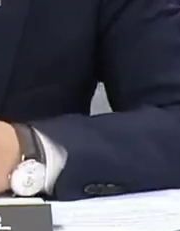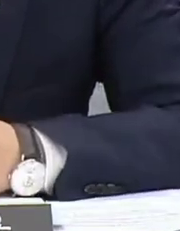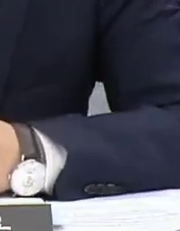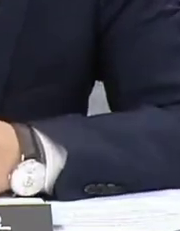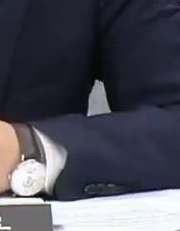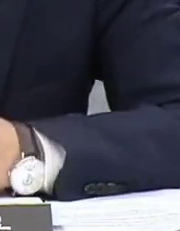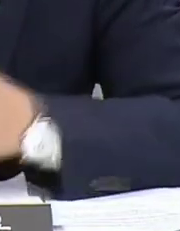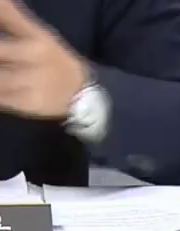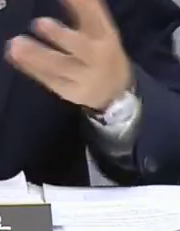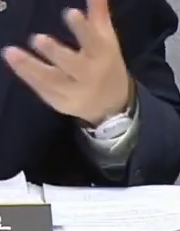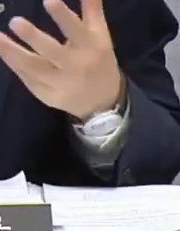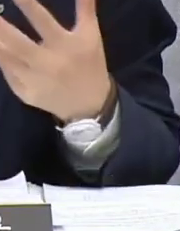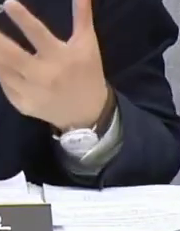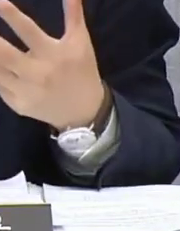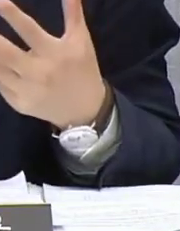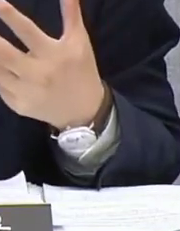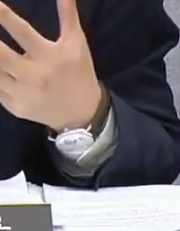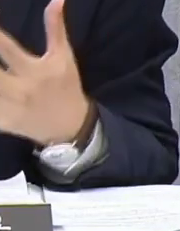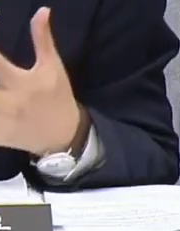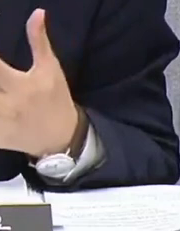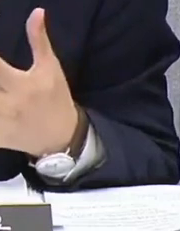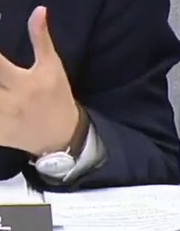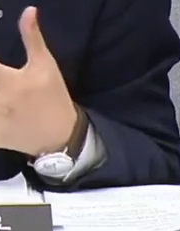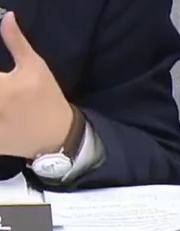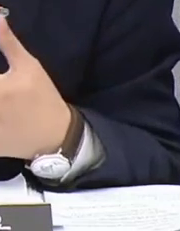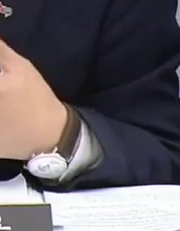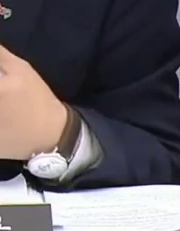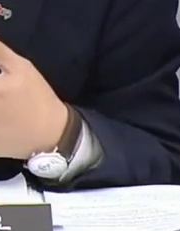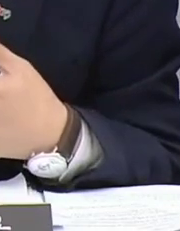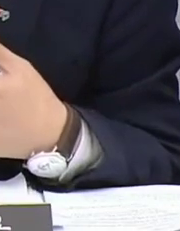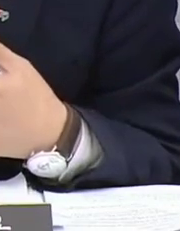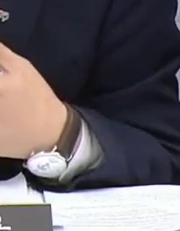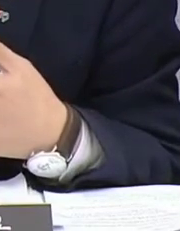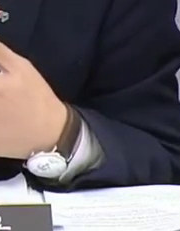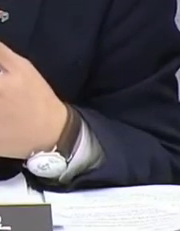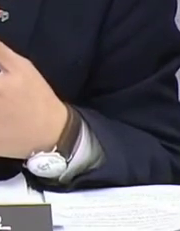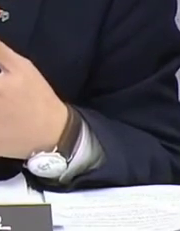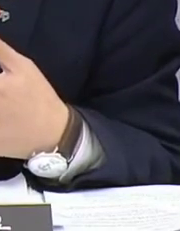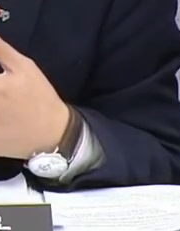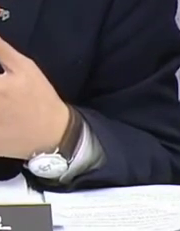하면서도 저희가 일반인의 감각으로 이게 맞는 건가?